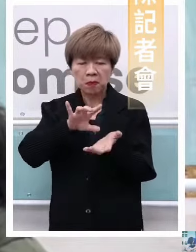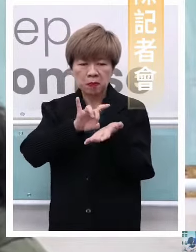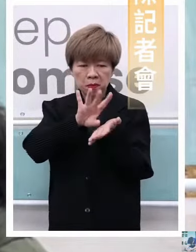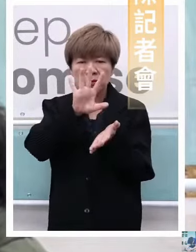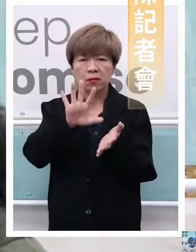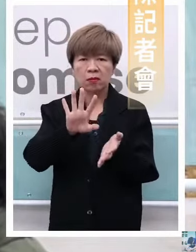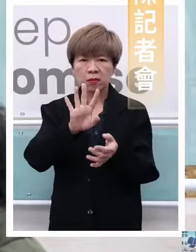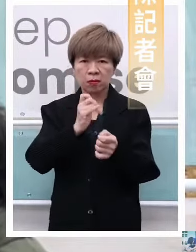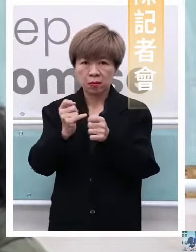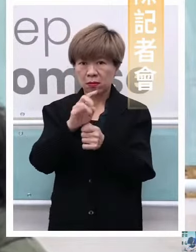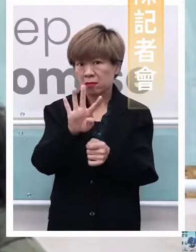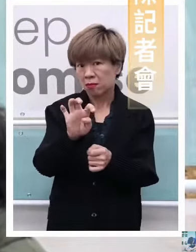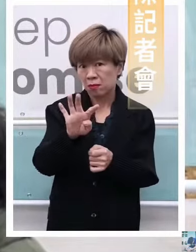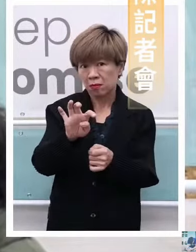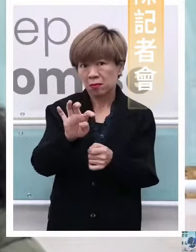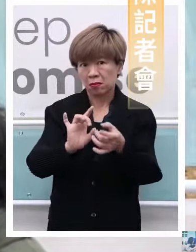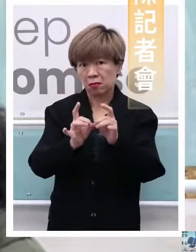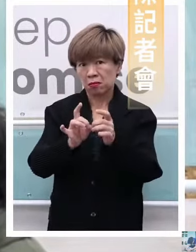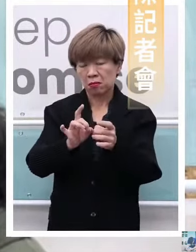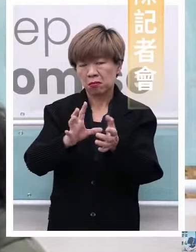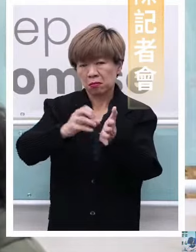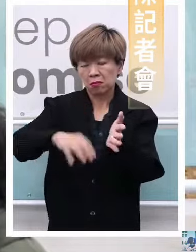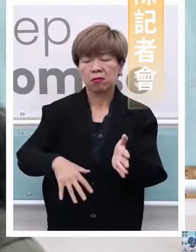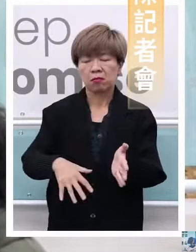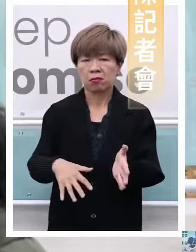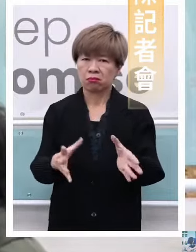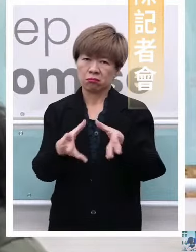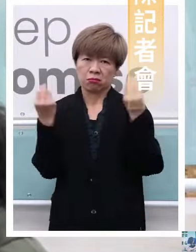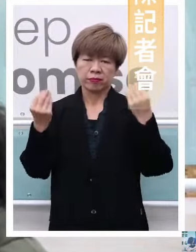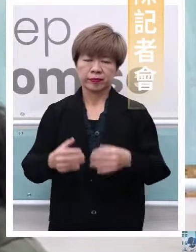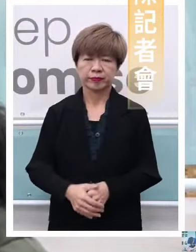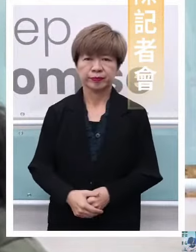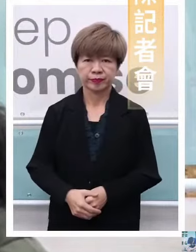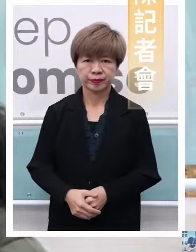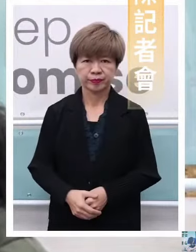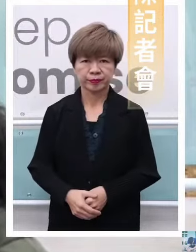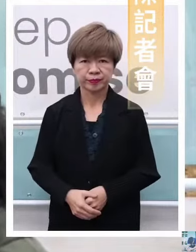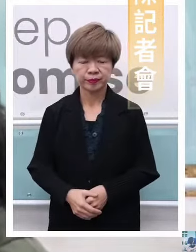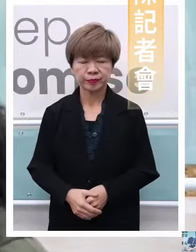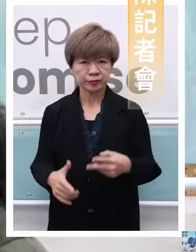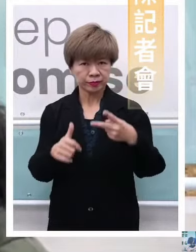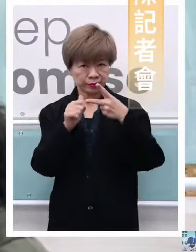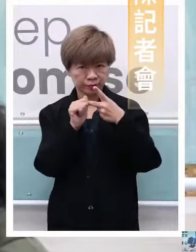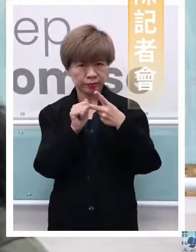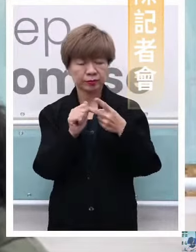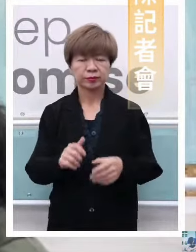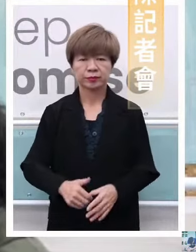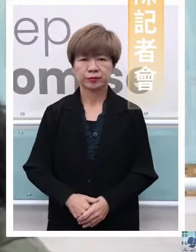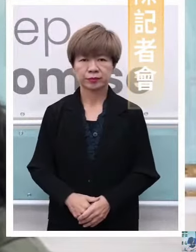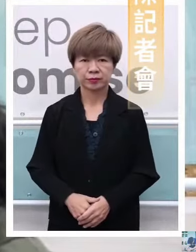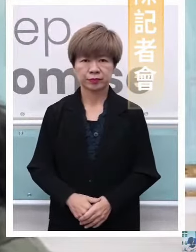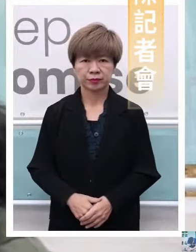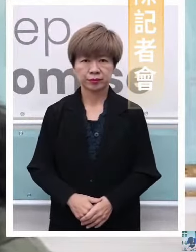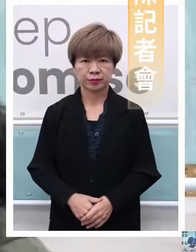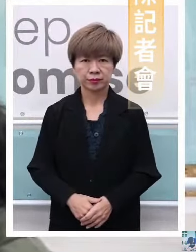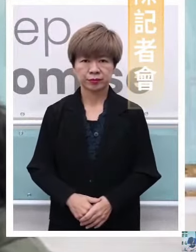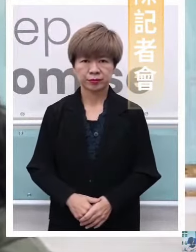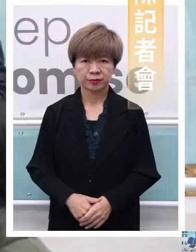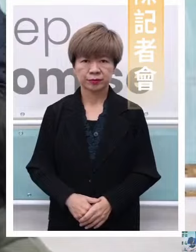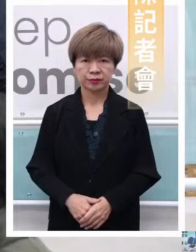去截取掉这44秒的内容。好，这是第一个澄清。好，那第二个部分呢，关于刚刚